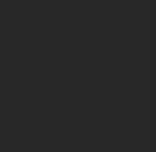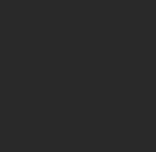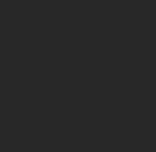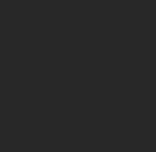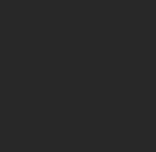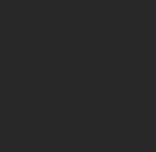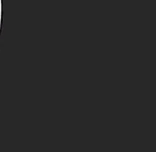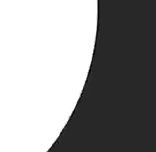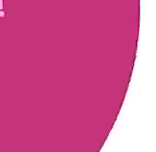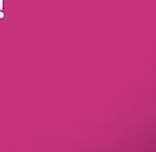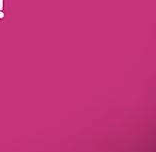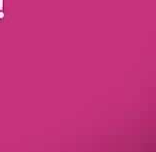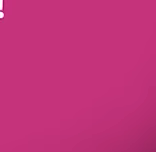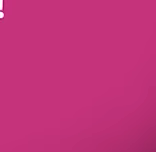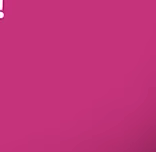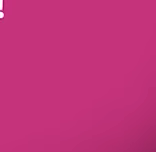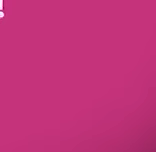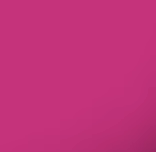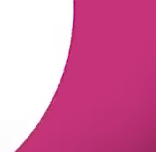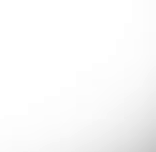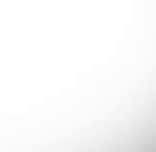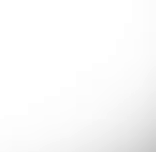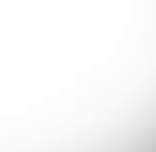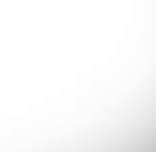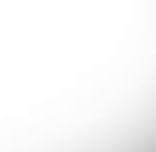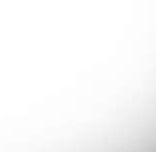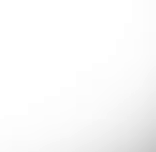Re! Viss ēters ir te!